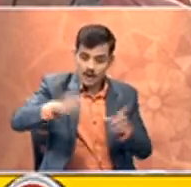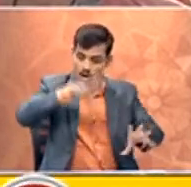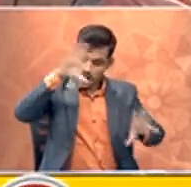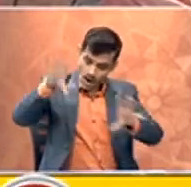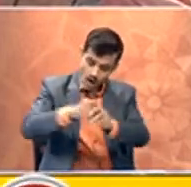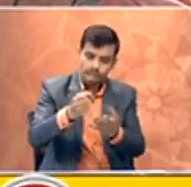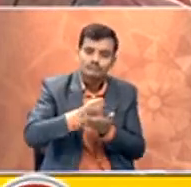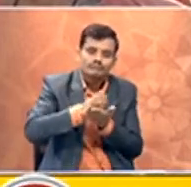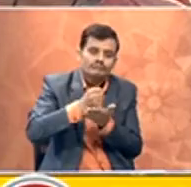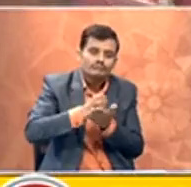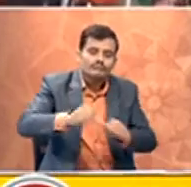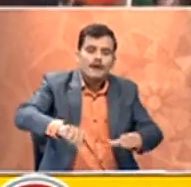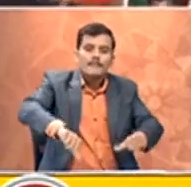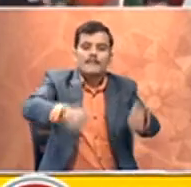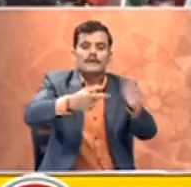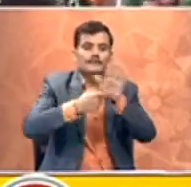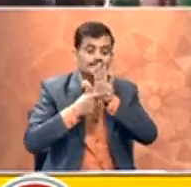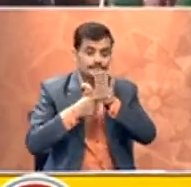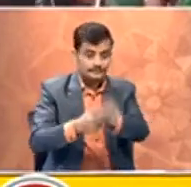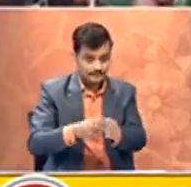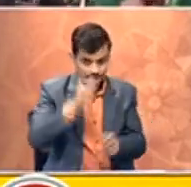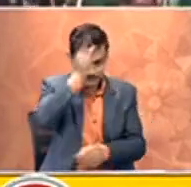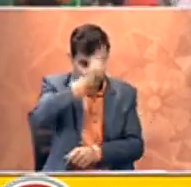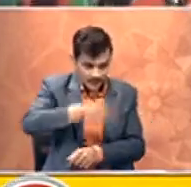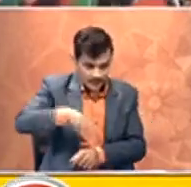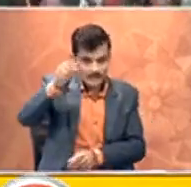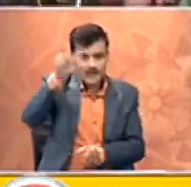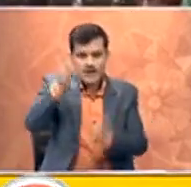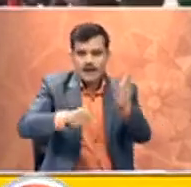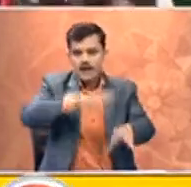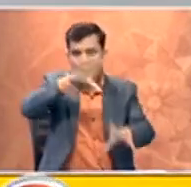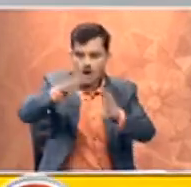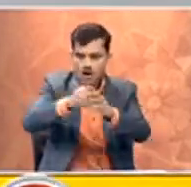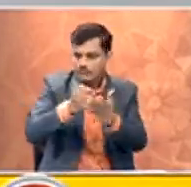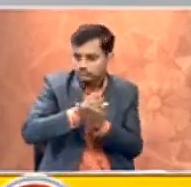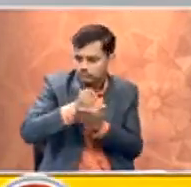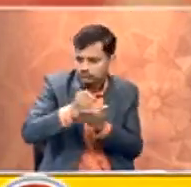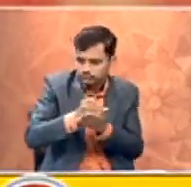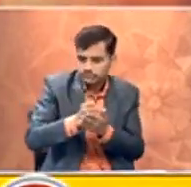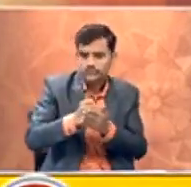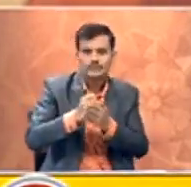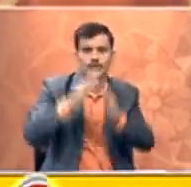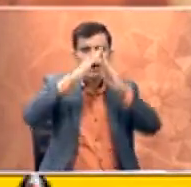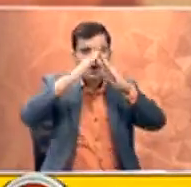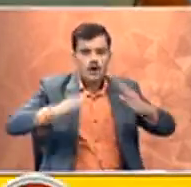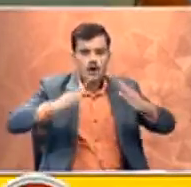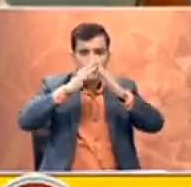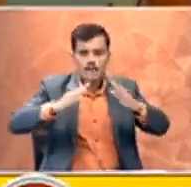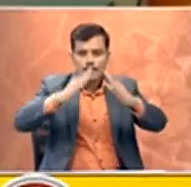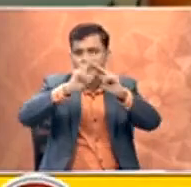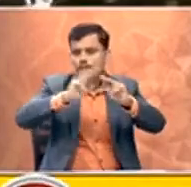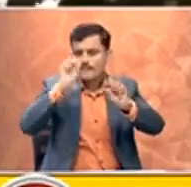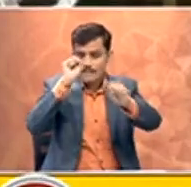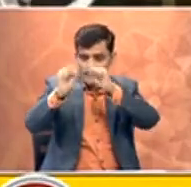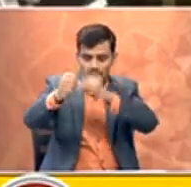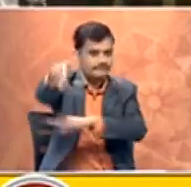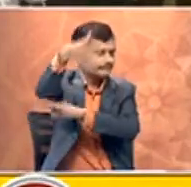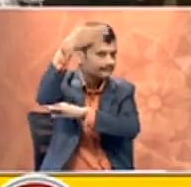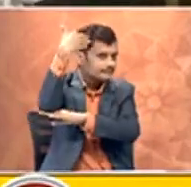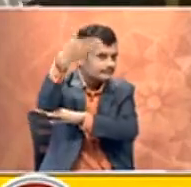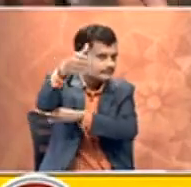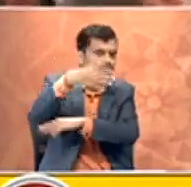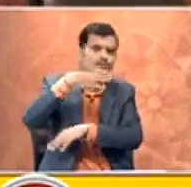सामर्थ्य देखा। सभी देशवासियों के प्रयास ने हर घर तिरंगा अभियान को वास्तव